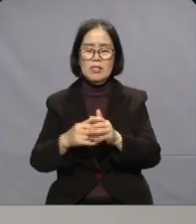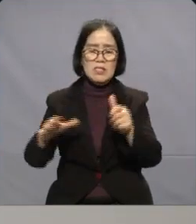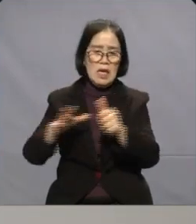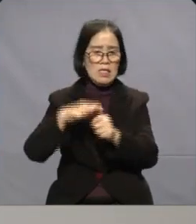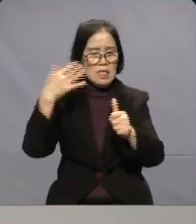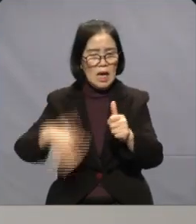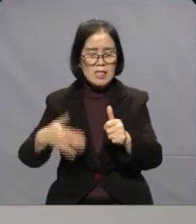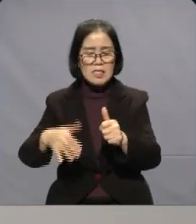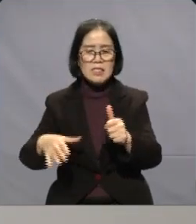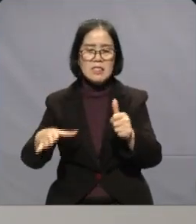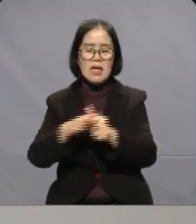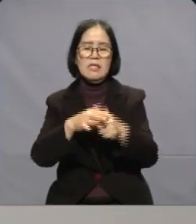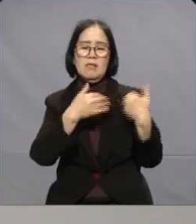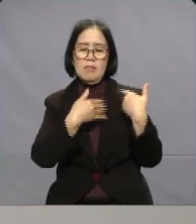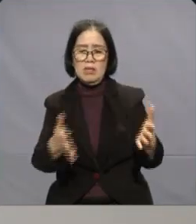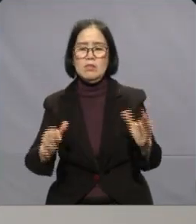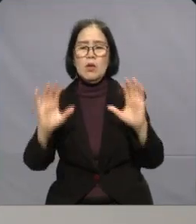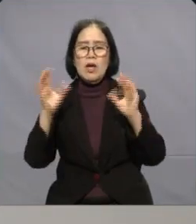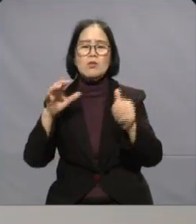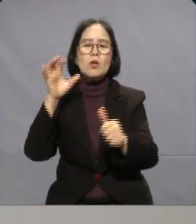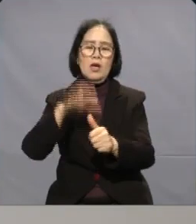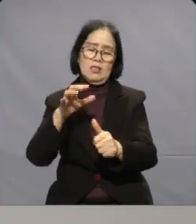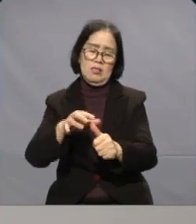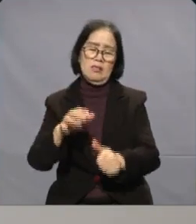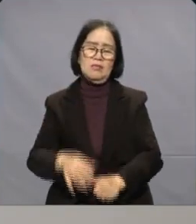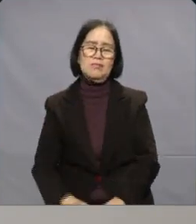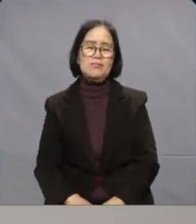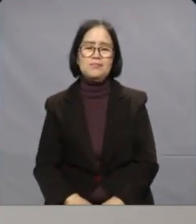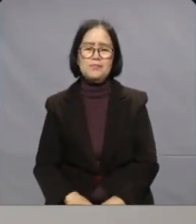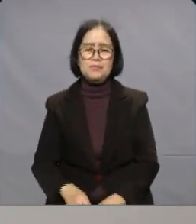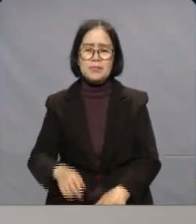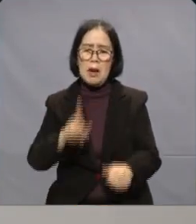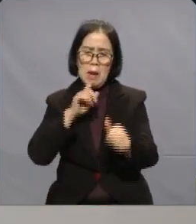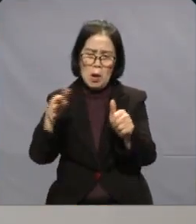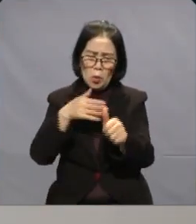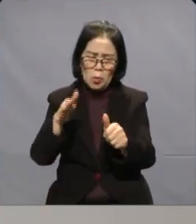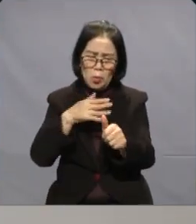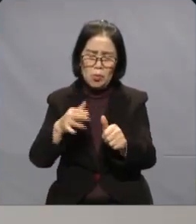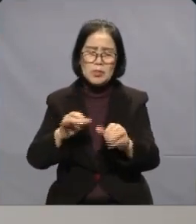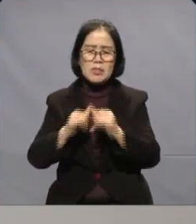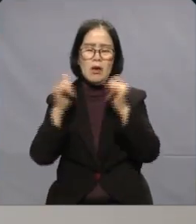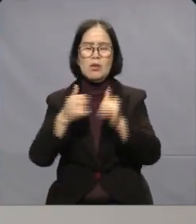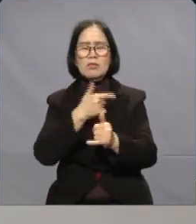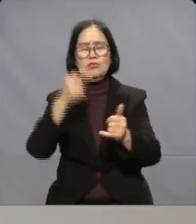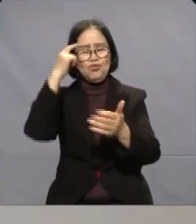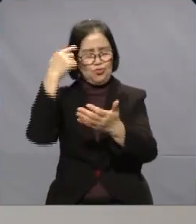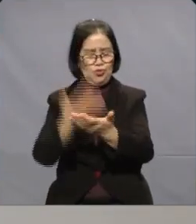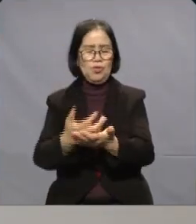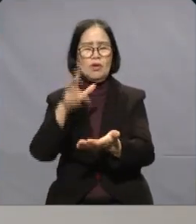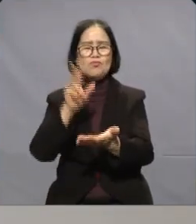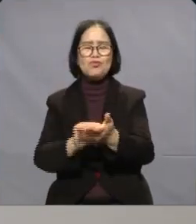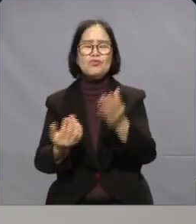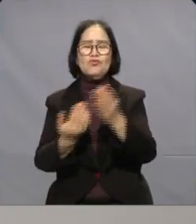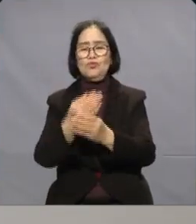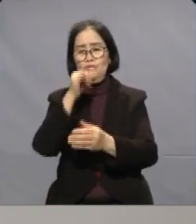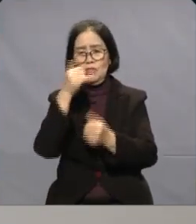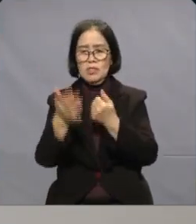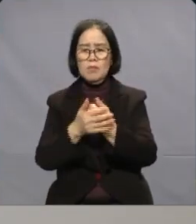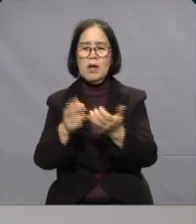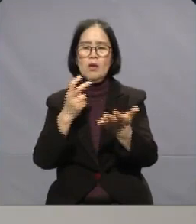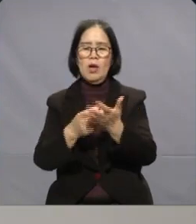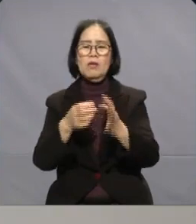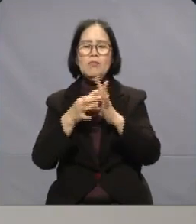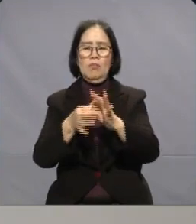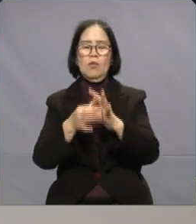아닌 살인방조와 아동학대였습니다. 가스라이팅이 우리 사회에 큰 충격과 문제를 일으키고 있지만 관련 법령이